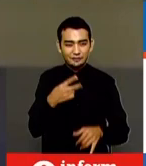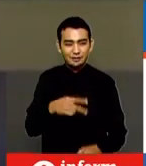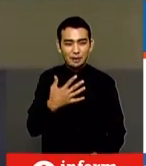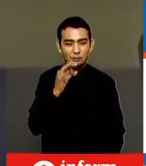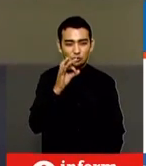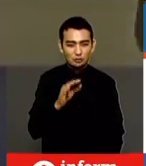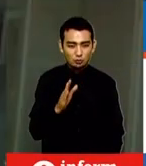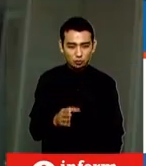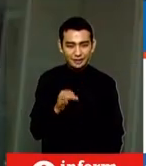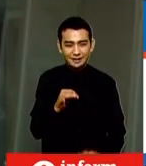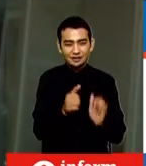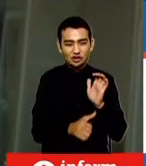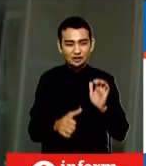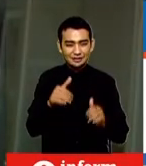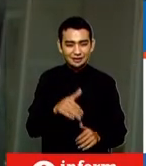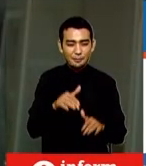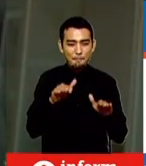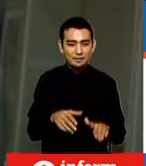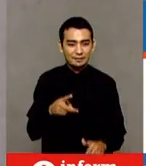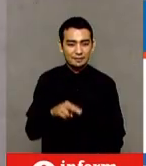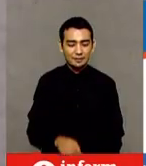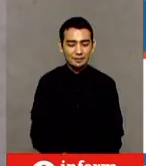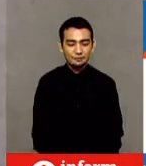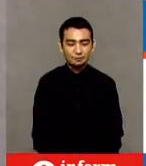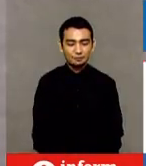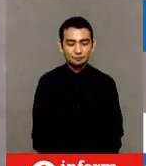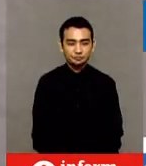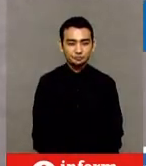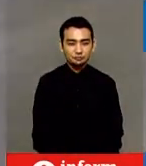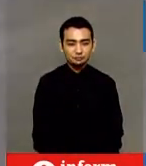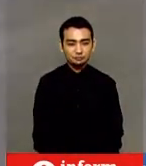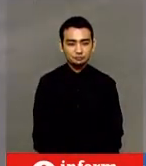25%, то есть на 60 тысяч мест. Дамир Анитов, Ринат Абулхаиров, Информбюро.